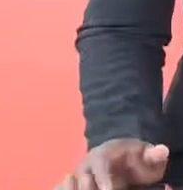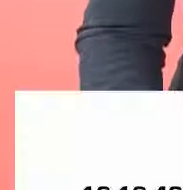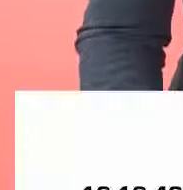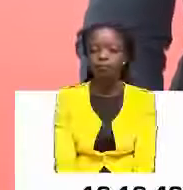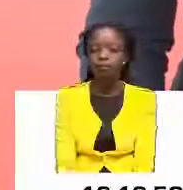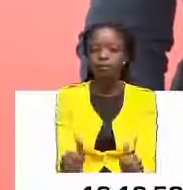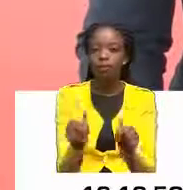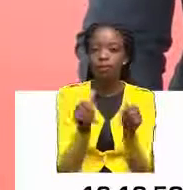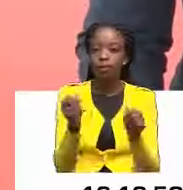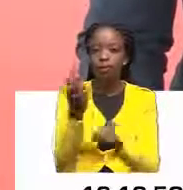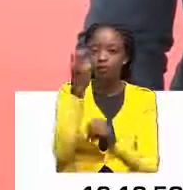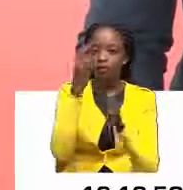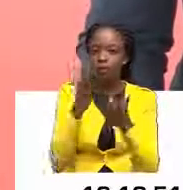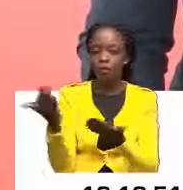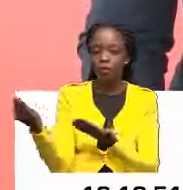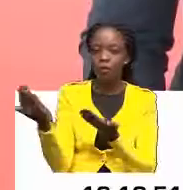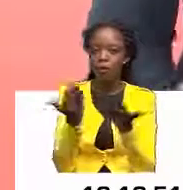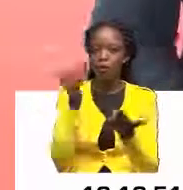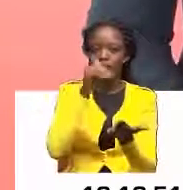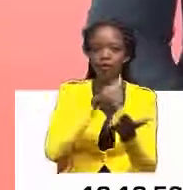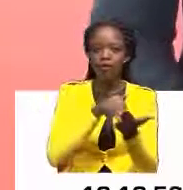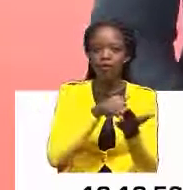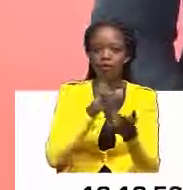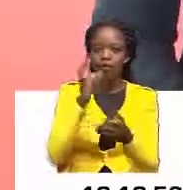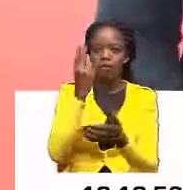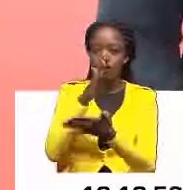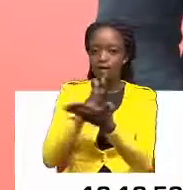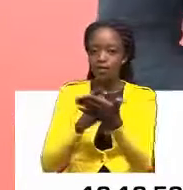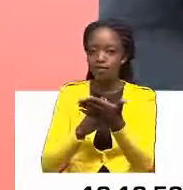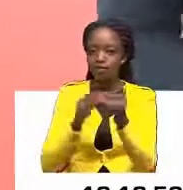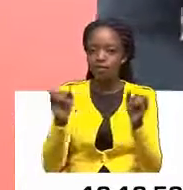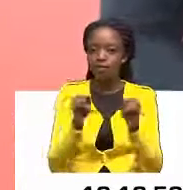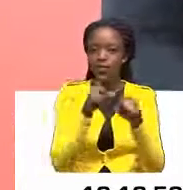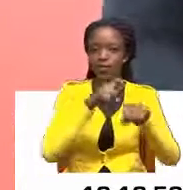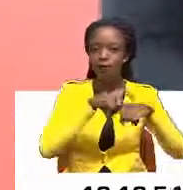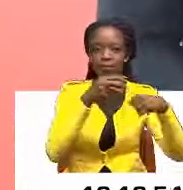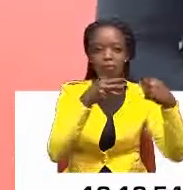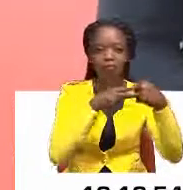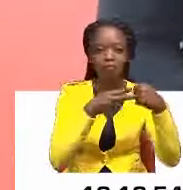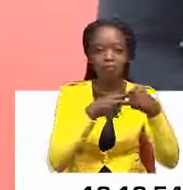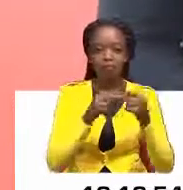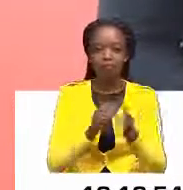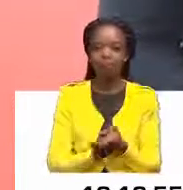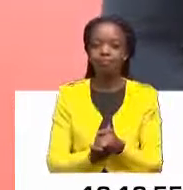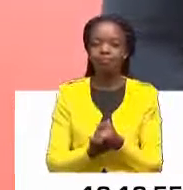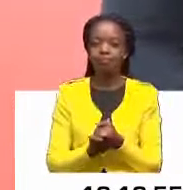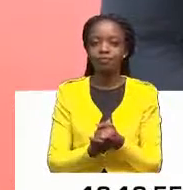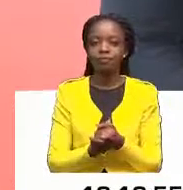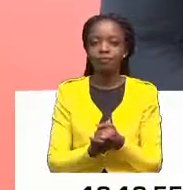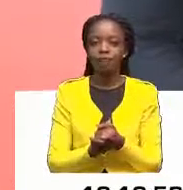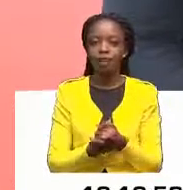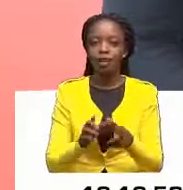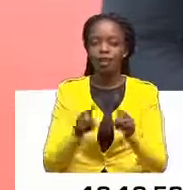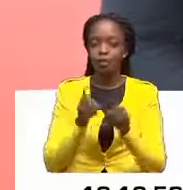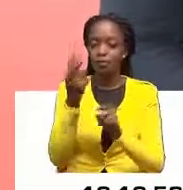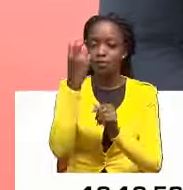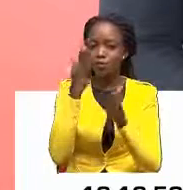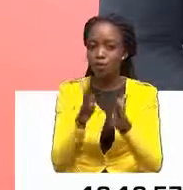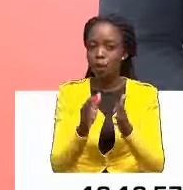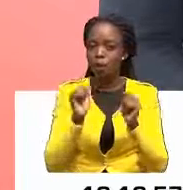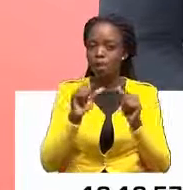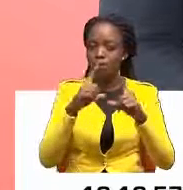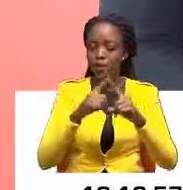Na msafi kabisa mpenzi mtazamaji, karibu tena kwenye awamu nyingine ya upeo wa TV 47. Kama mtazamaji